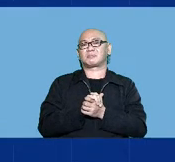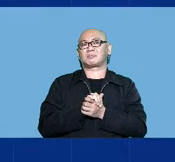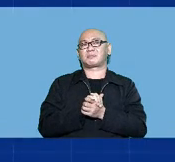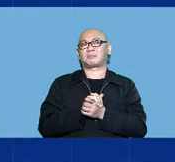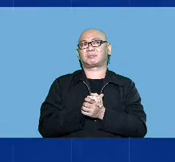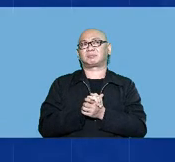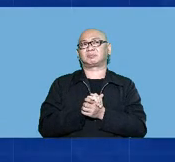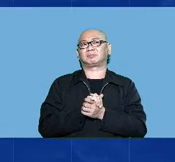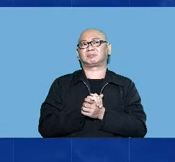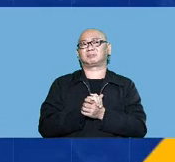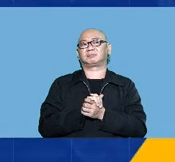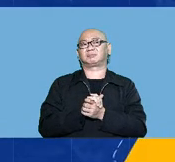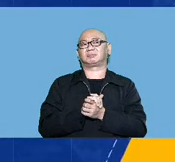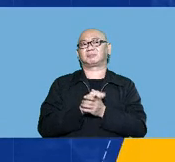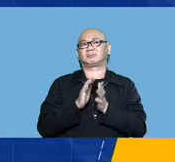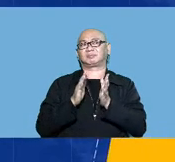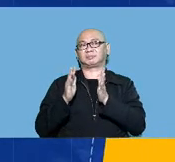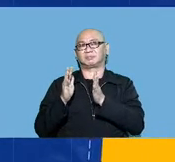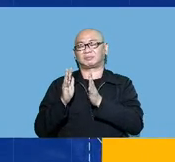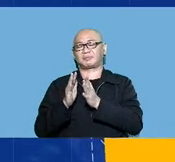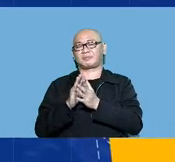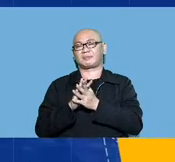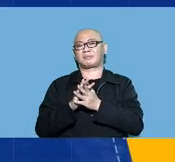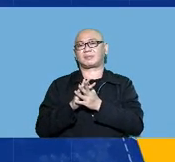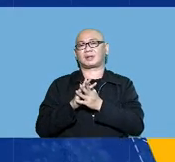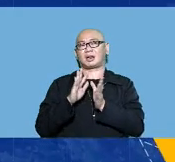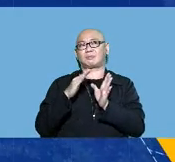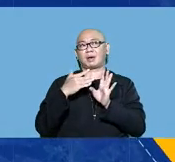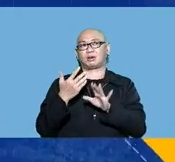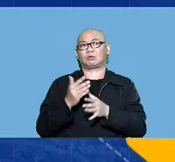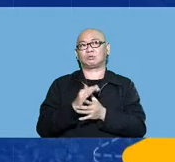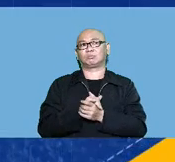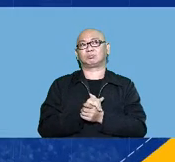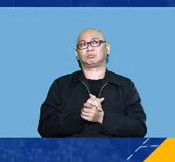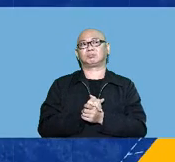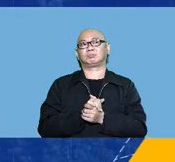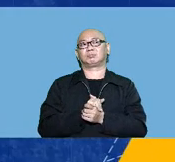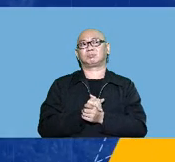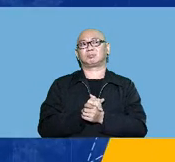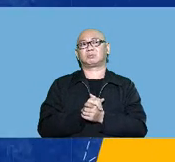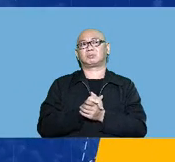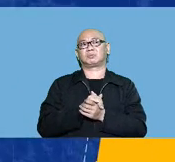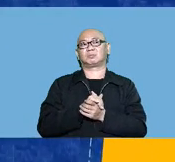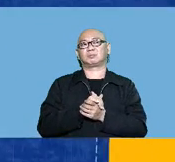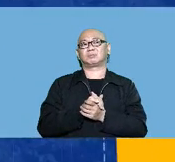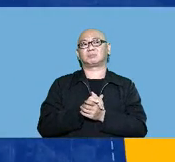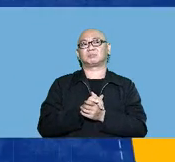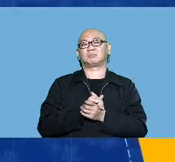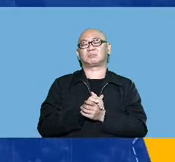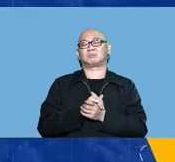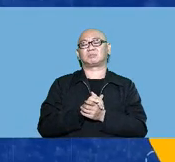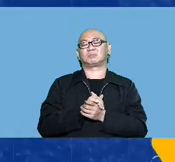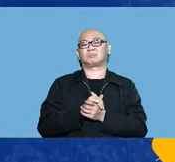Hidrolik. Kemudian yang kedua almarhum ini, mudah-mudahan